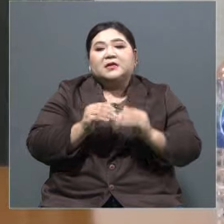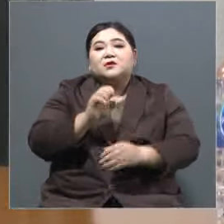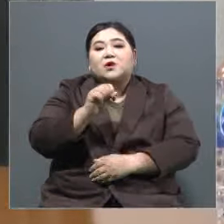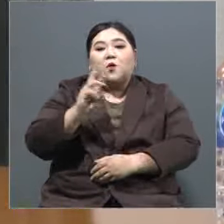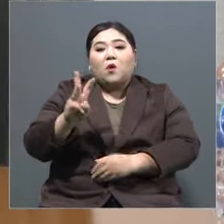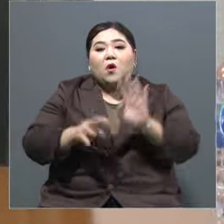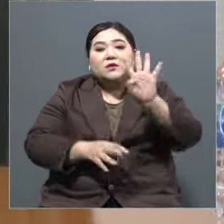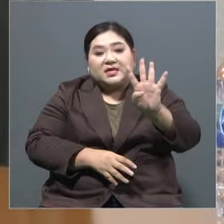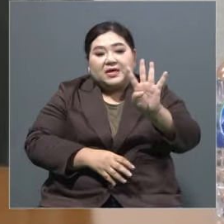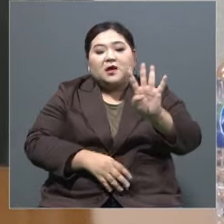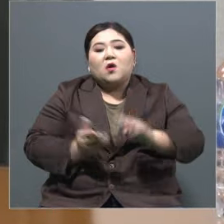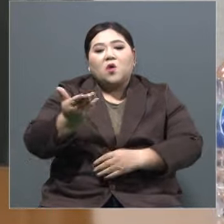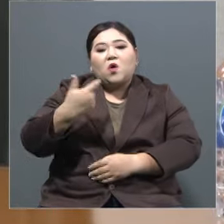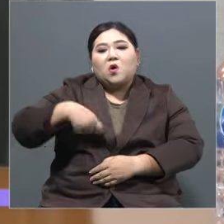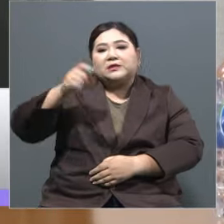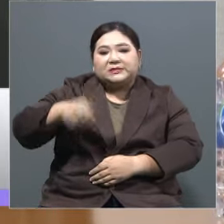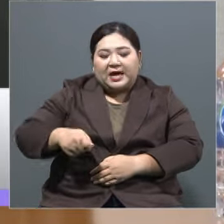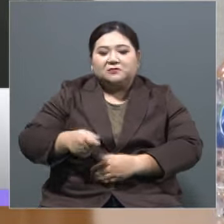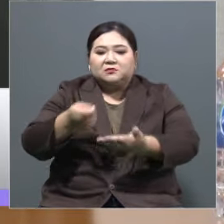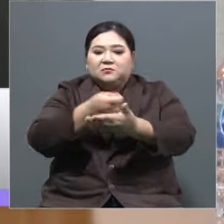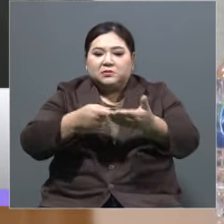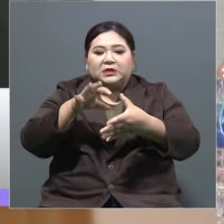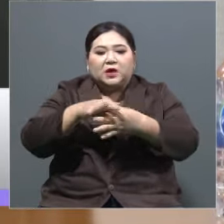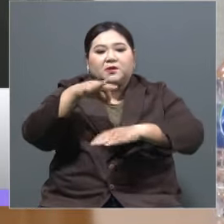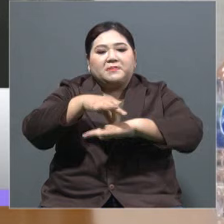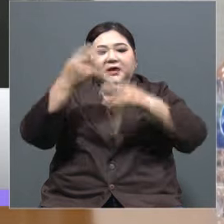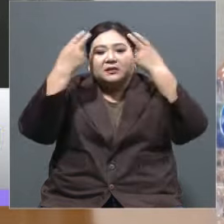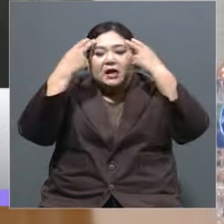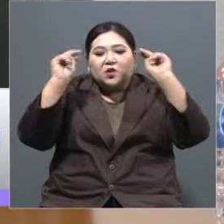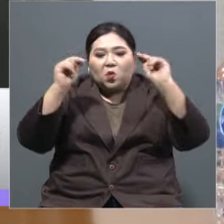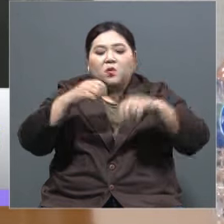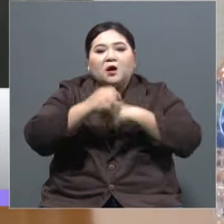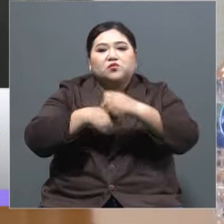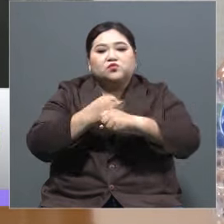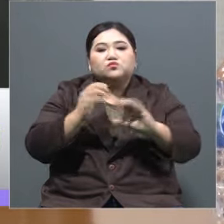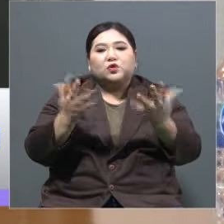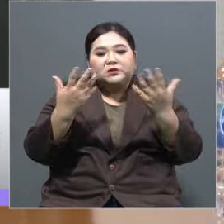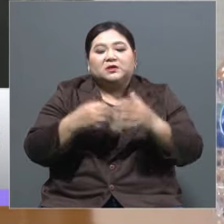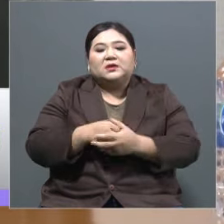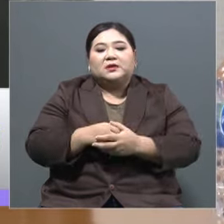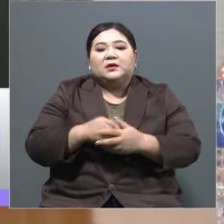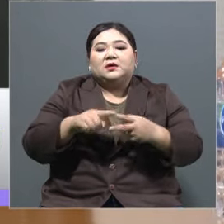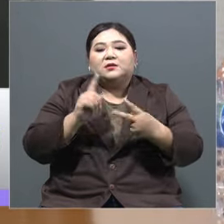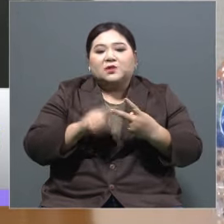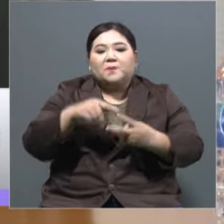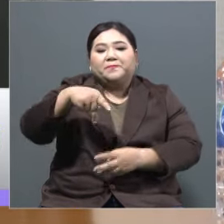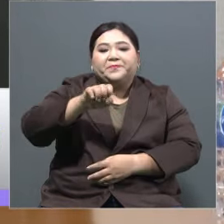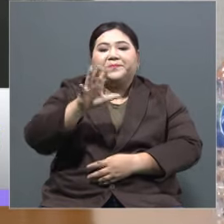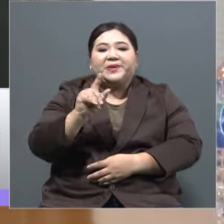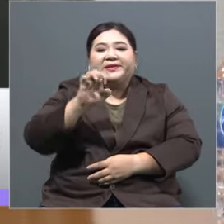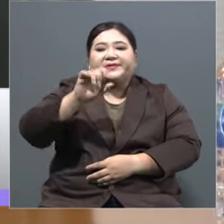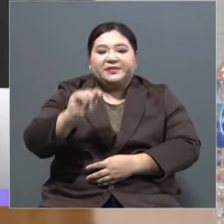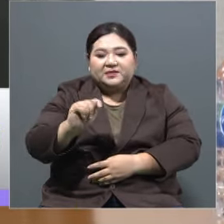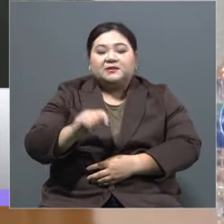วินิจฉัยความสิ้นสุดลงของตำแหน่งนายกรัฐมนตรีและให้วินิจฉัยคุณสมบัติการเป็นรัฐมนตรีของคุณพิชิตชื่นบาน